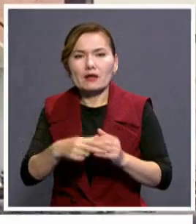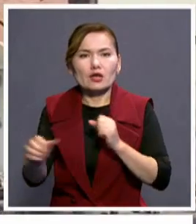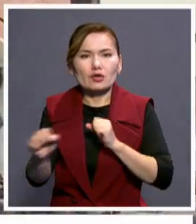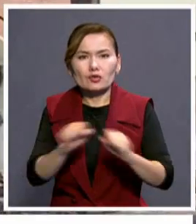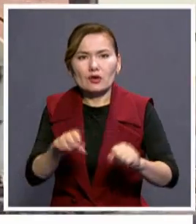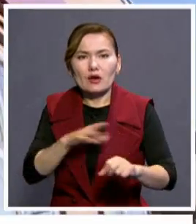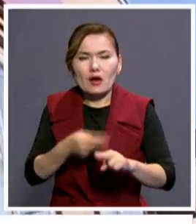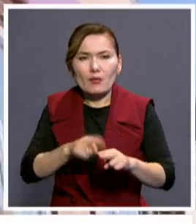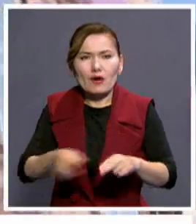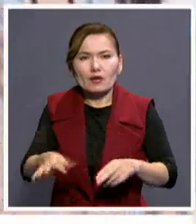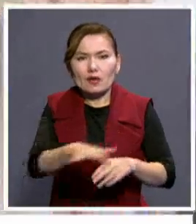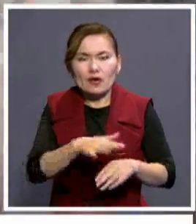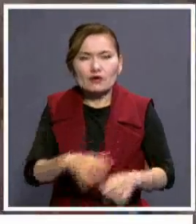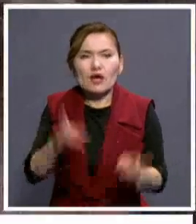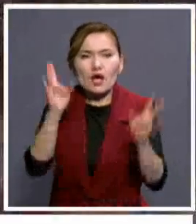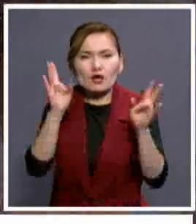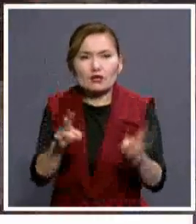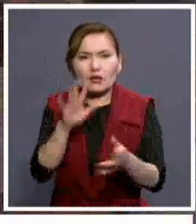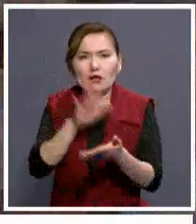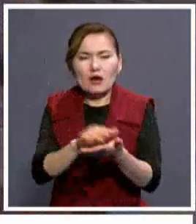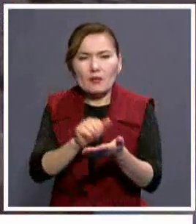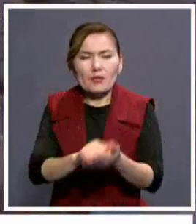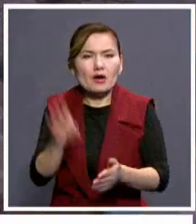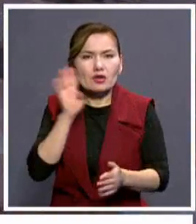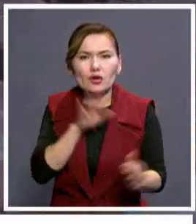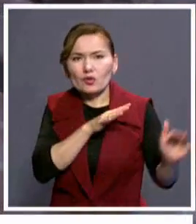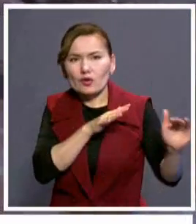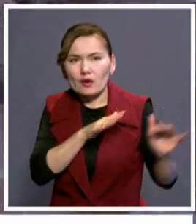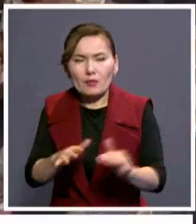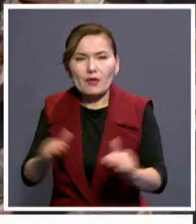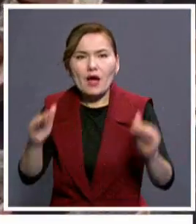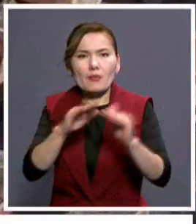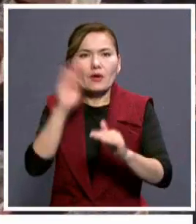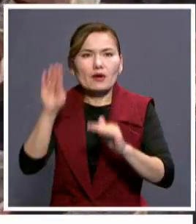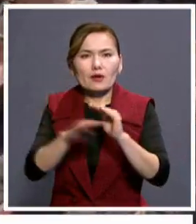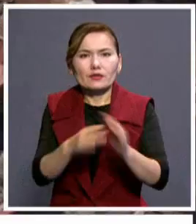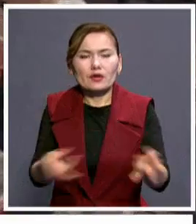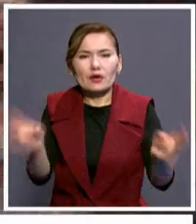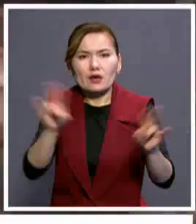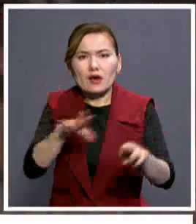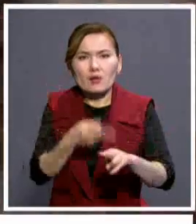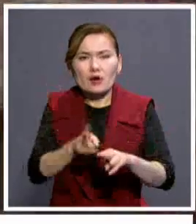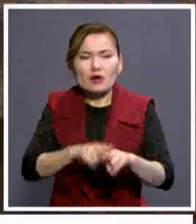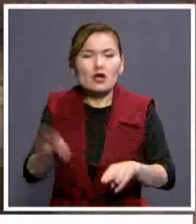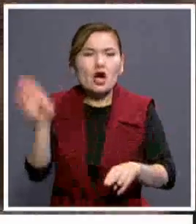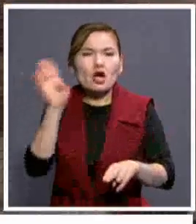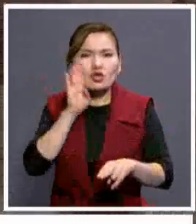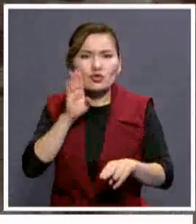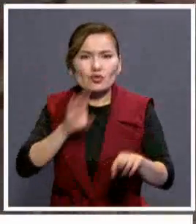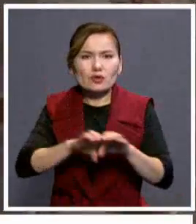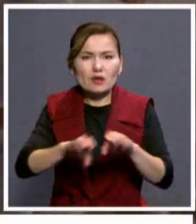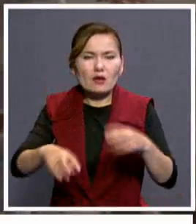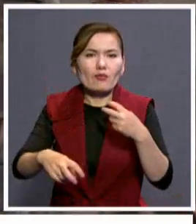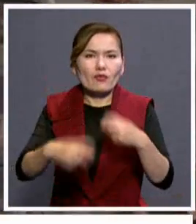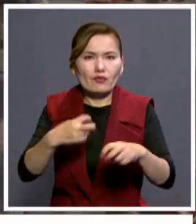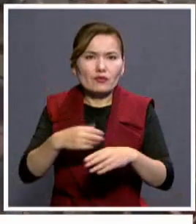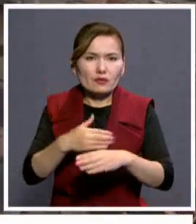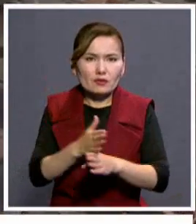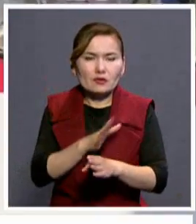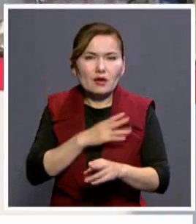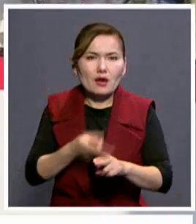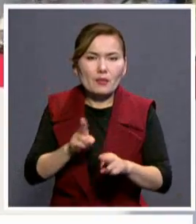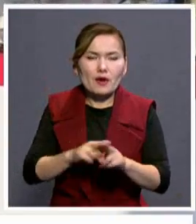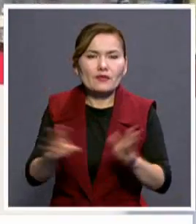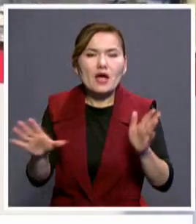солтүстігіндегі Хоккайдо аралында болды. Одан кейін лай көшіп ғимараттар құлаған. Кейбір аудандарда су жүйесі де істен шықты. Сақтық шарасы